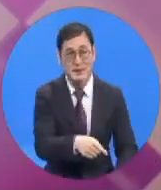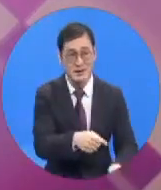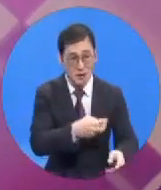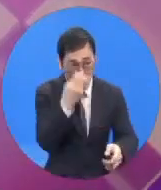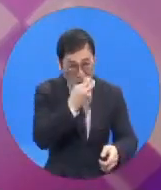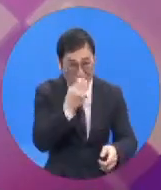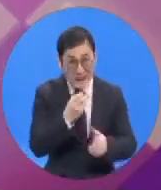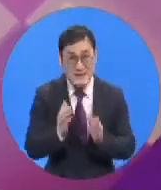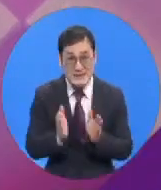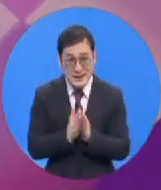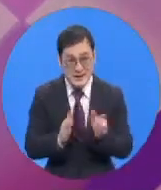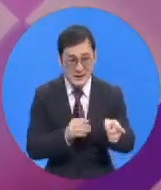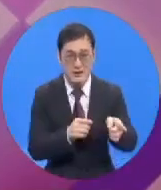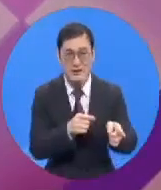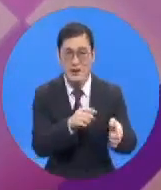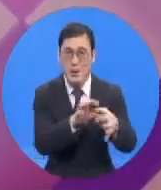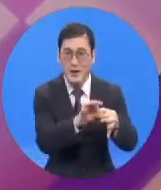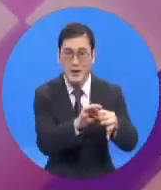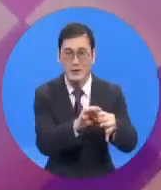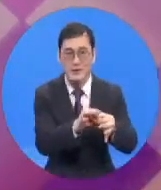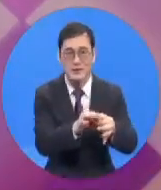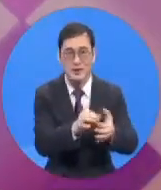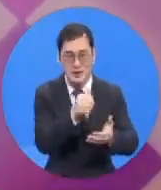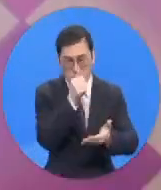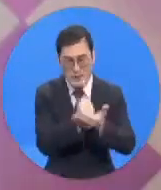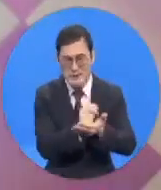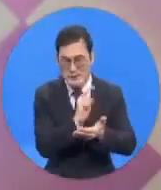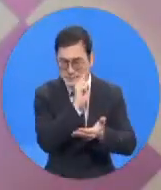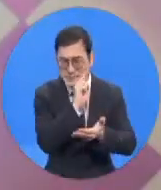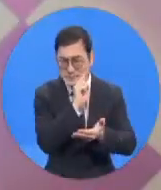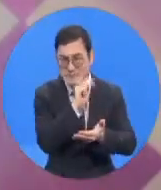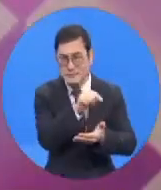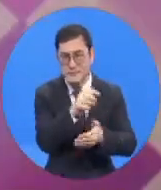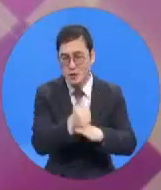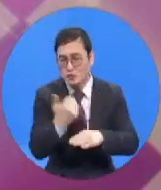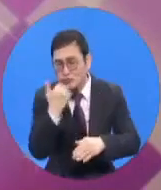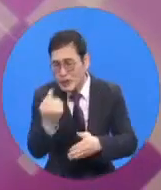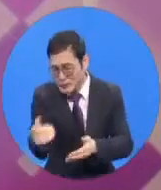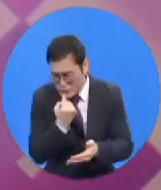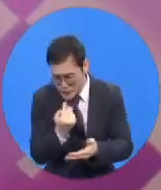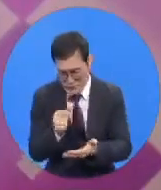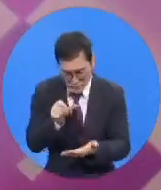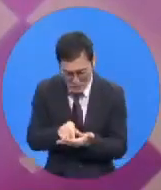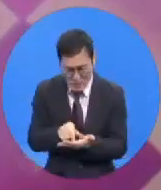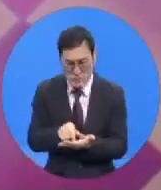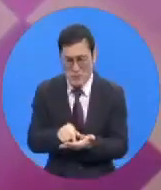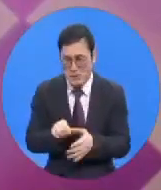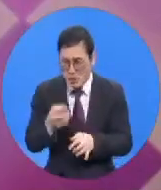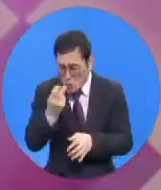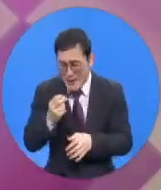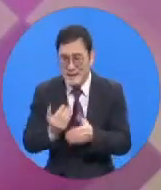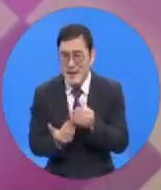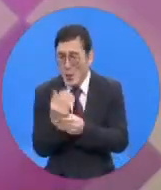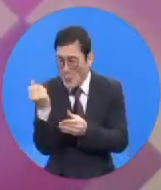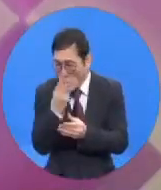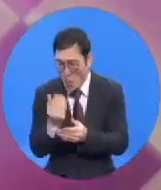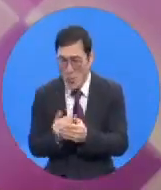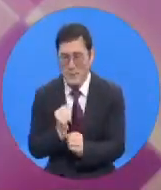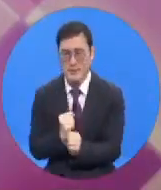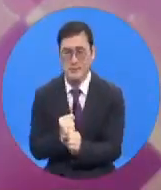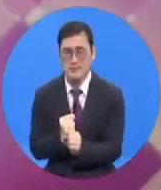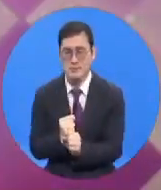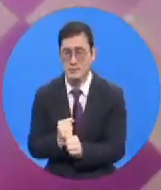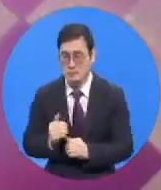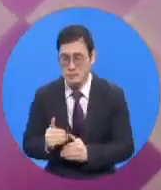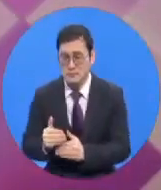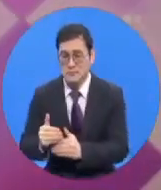금지가 이루어져야 되는데 당시 김학의 전 차관은 입건된 상태가 아니었다. 이 문제도 굉장히 크게 지금 지적을 하신 건데요. 당시